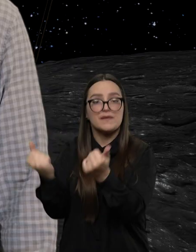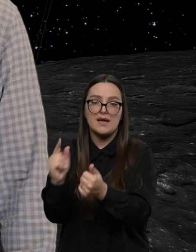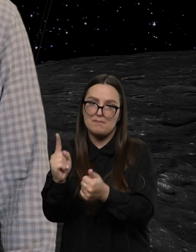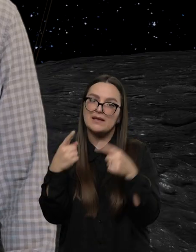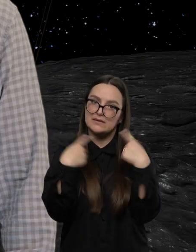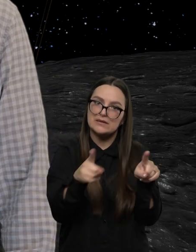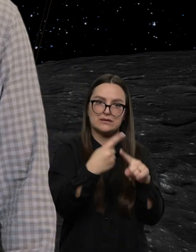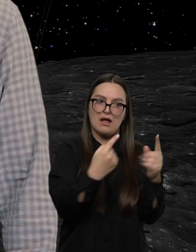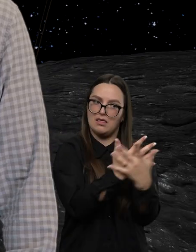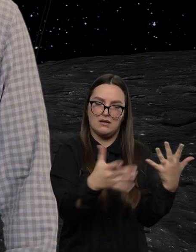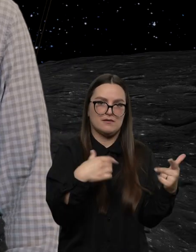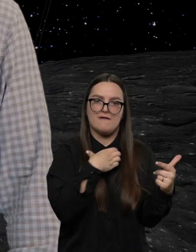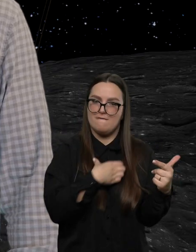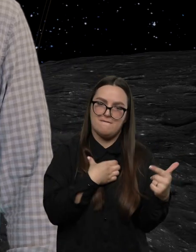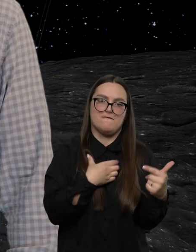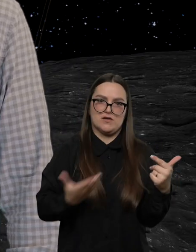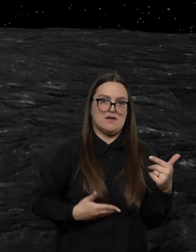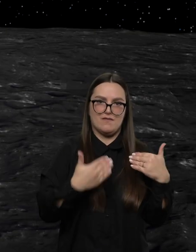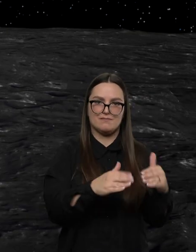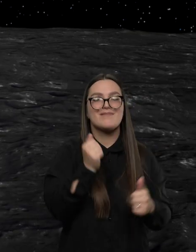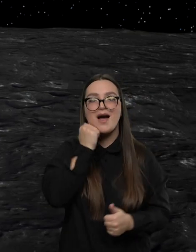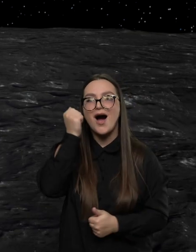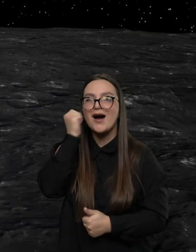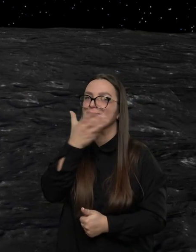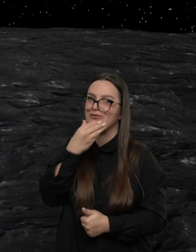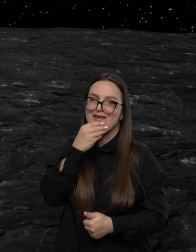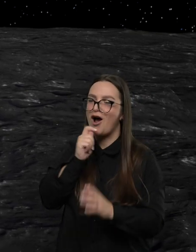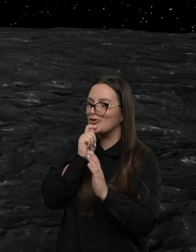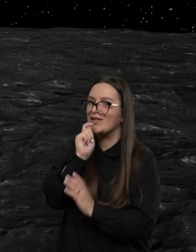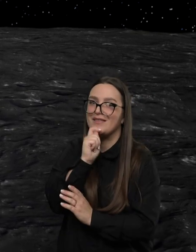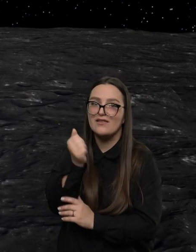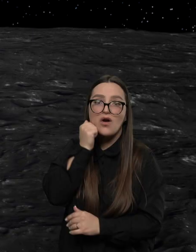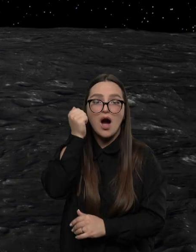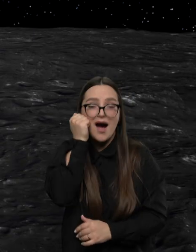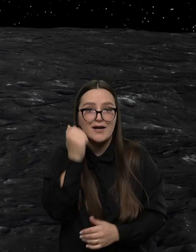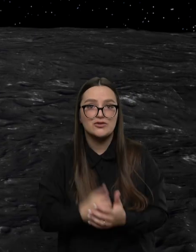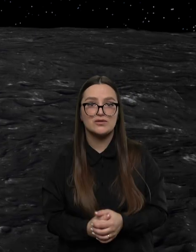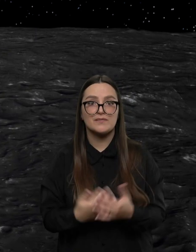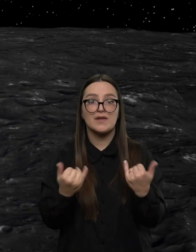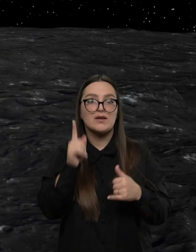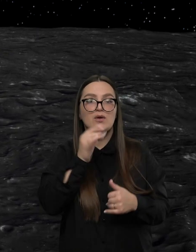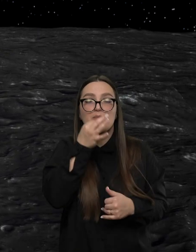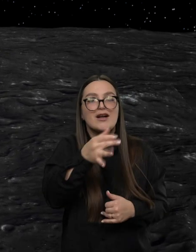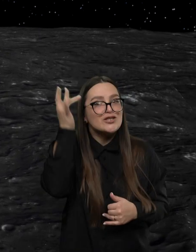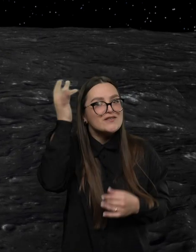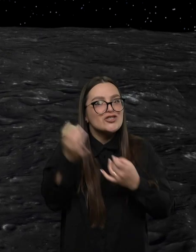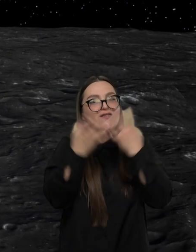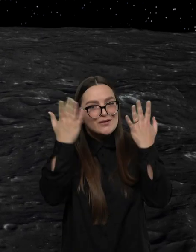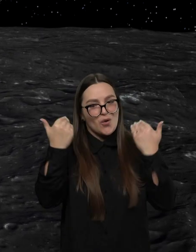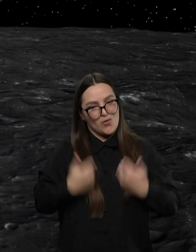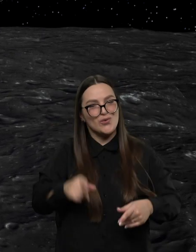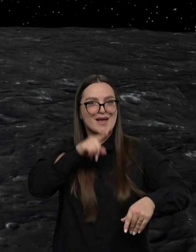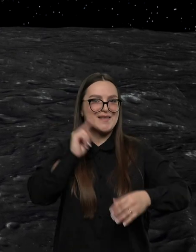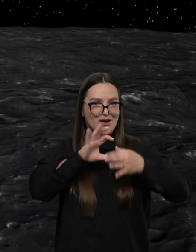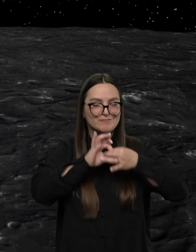yra svarbesnių dalykų gyvenime. Ačiū Jums už tokį gražų interviu ir, kaip pasakysiu, kol protas šviesus, kūnas